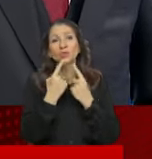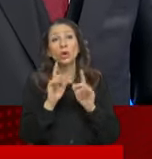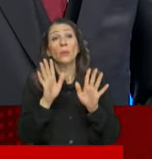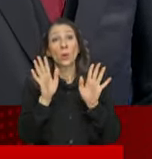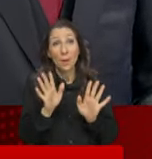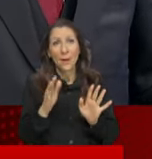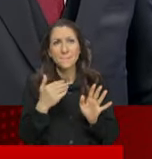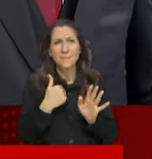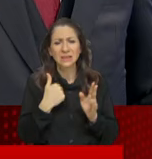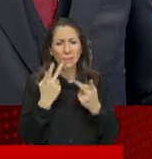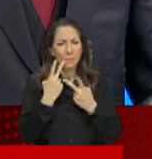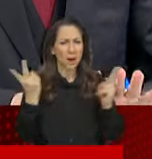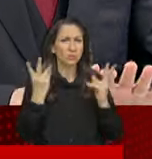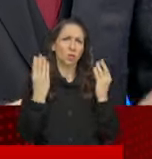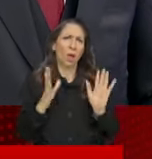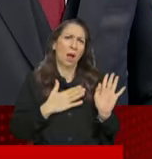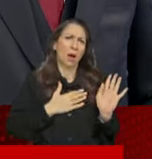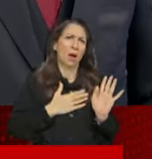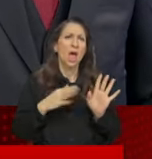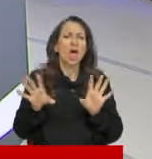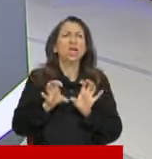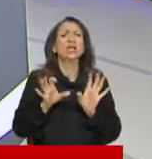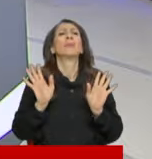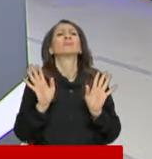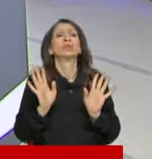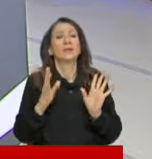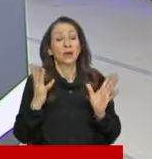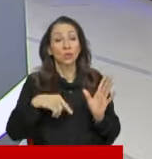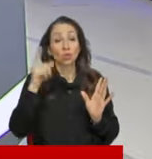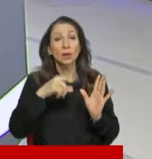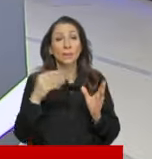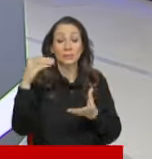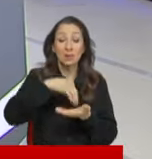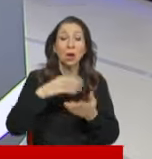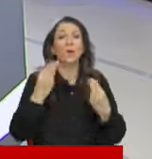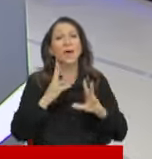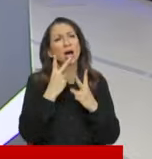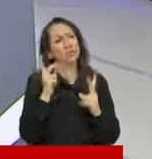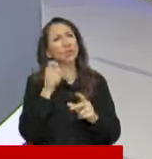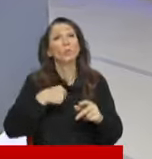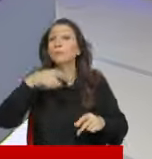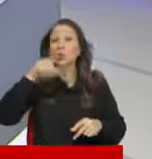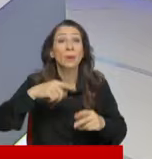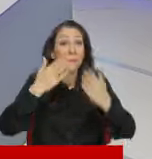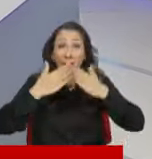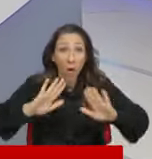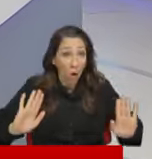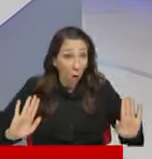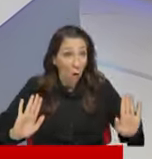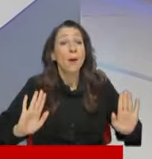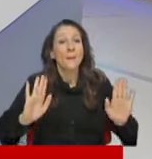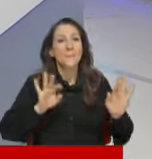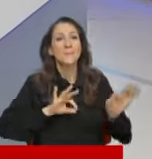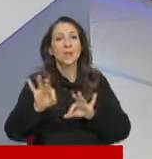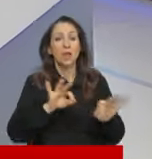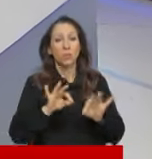ancak biz bağımsız olaraktan etkilenmeyecek şekilde ve de gündemimizde olmadan çok açık söylüyorum gündemimizde olmadan Eee